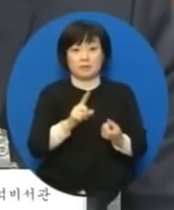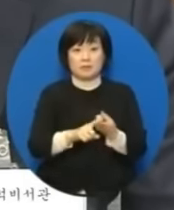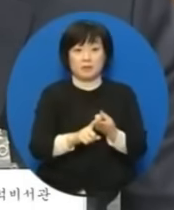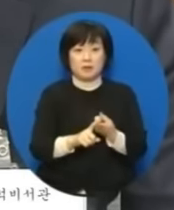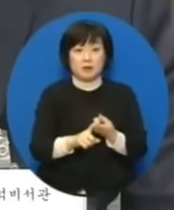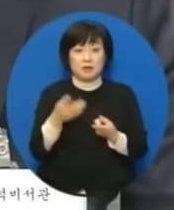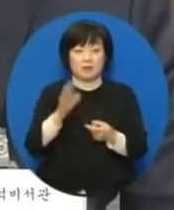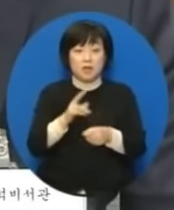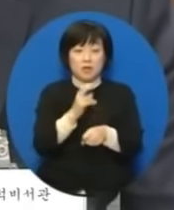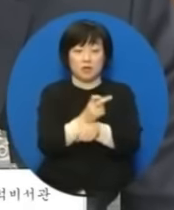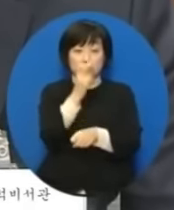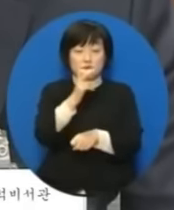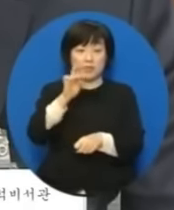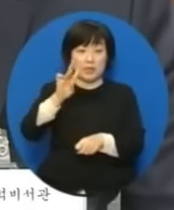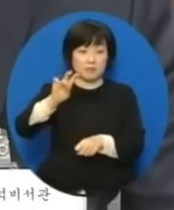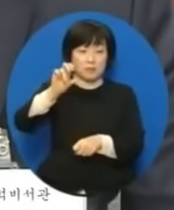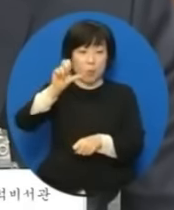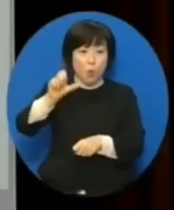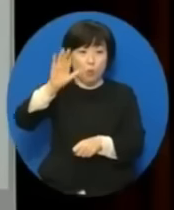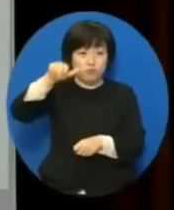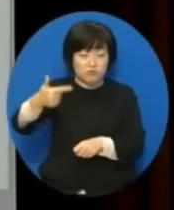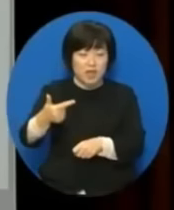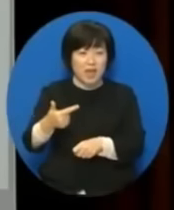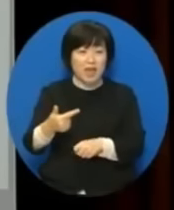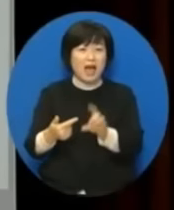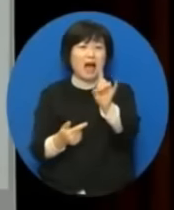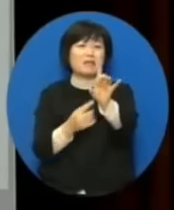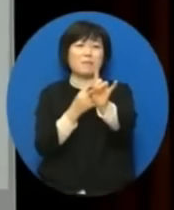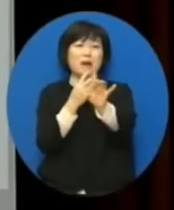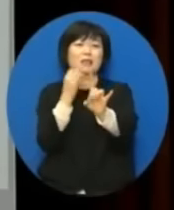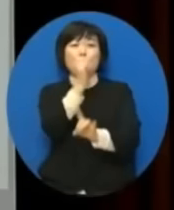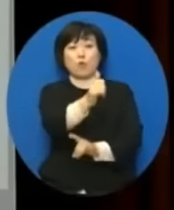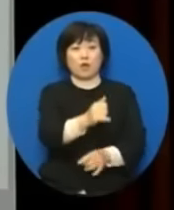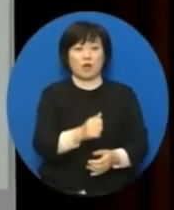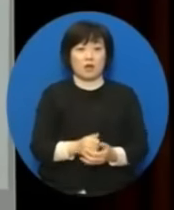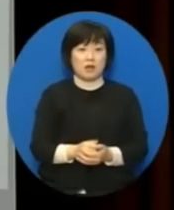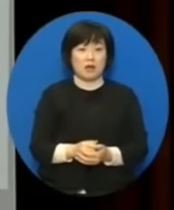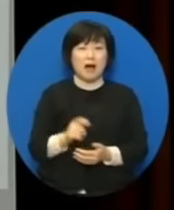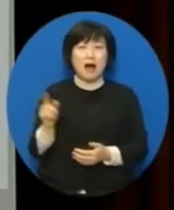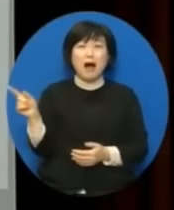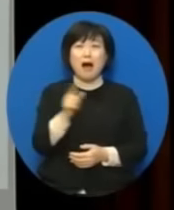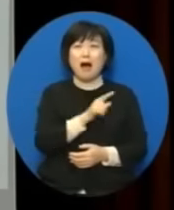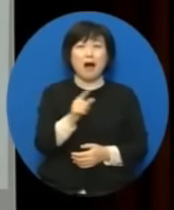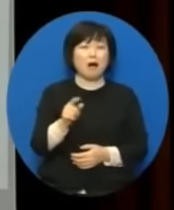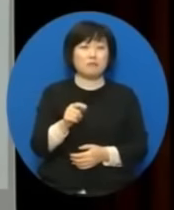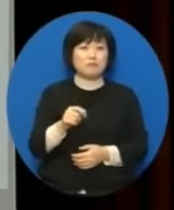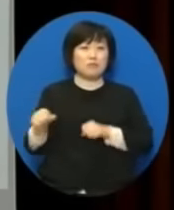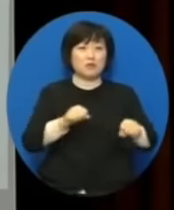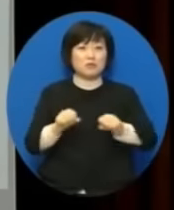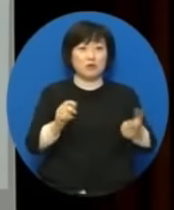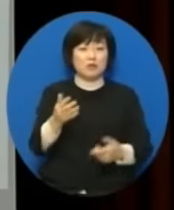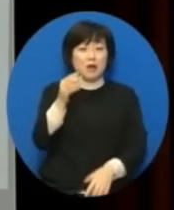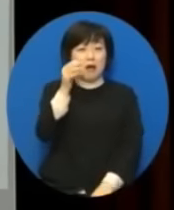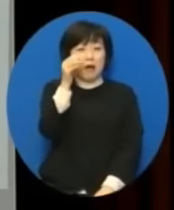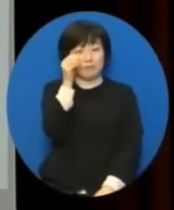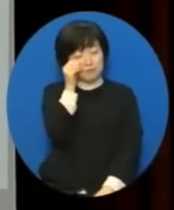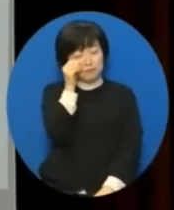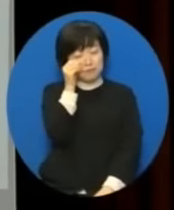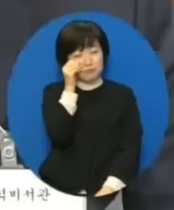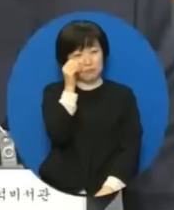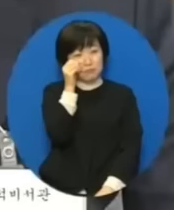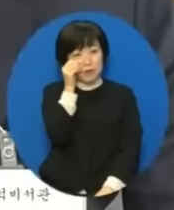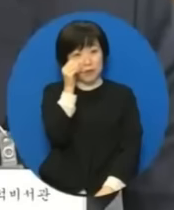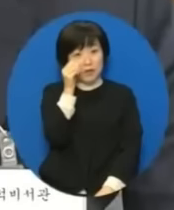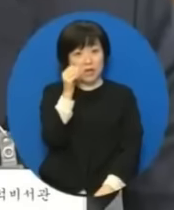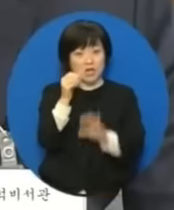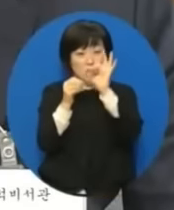12시 35분에 유일하게 통화를 합니다. 아무런 조치를 하지 않았습니다. 대통령의 10시 30분 통화는